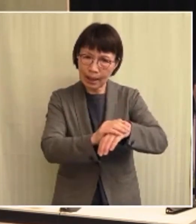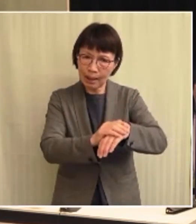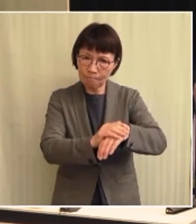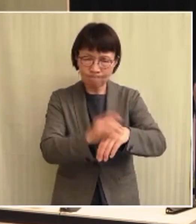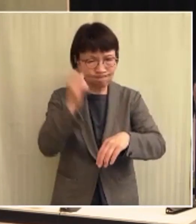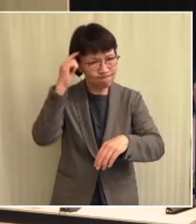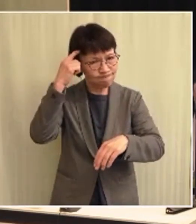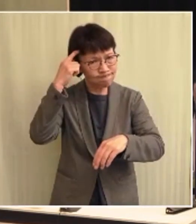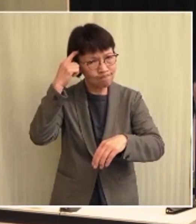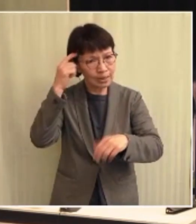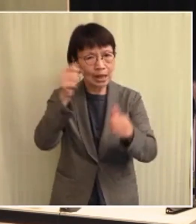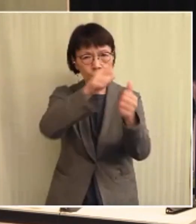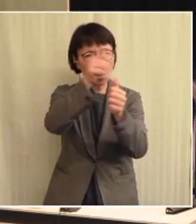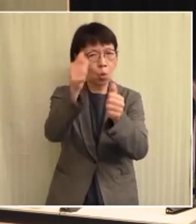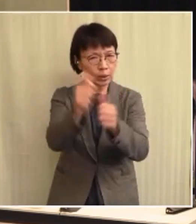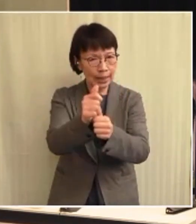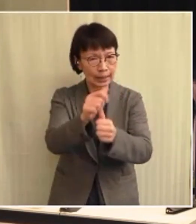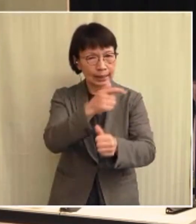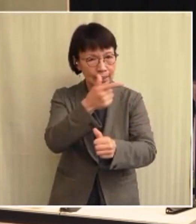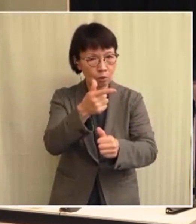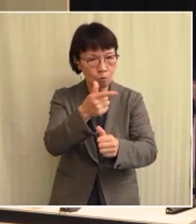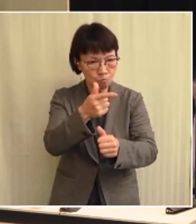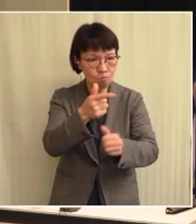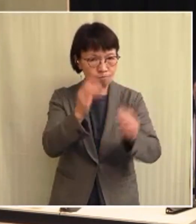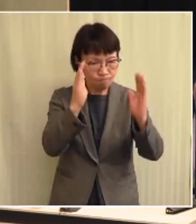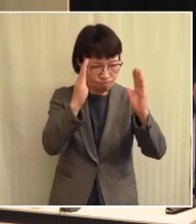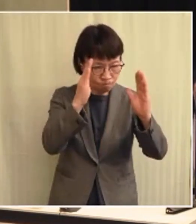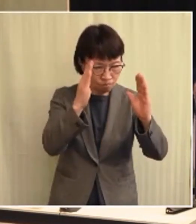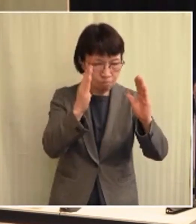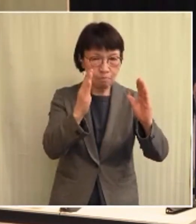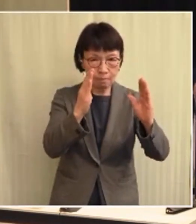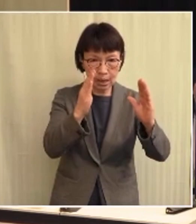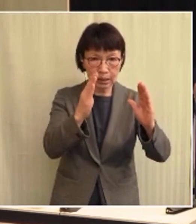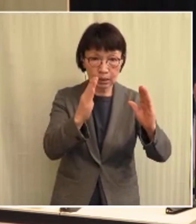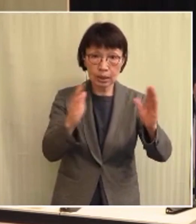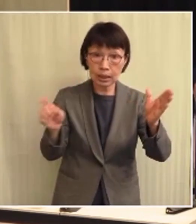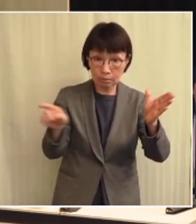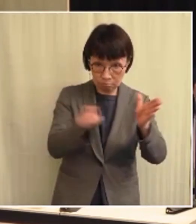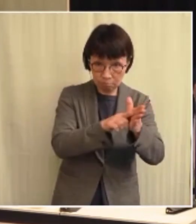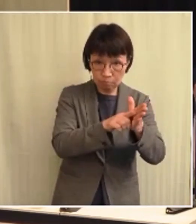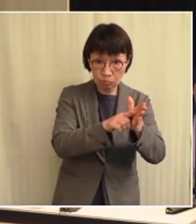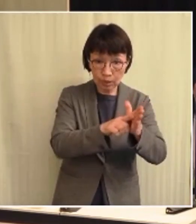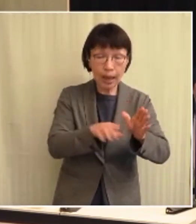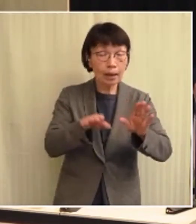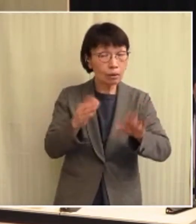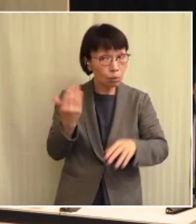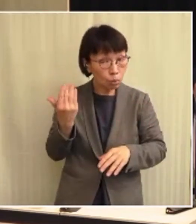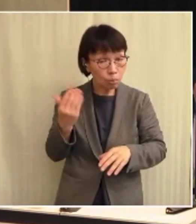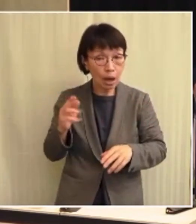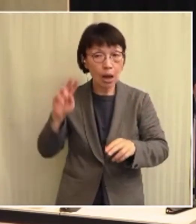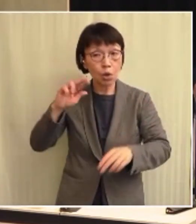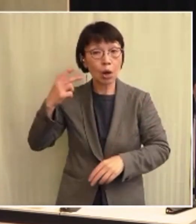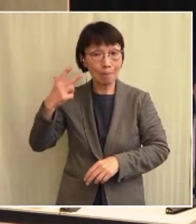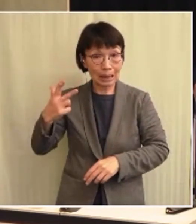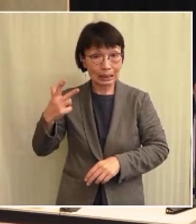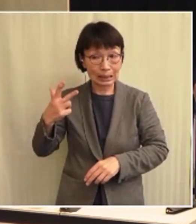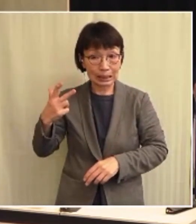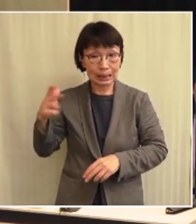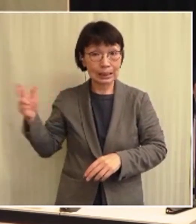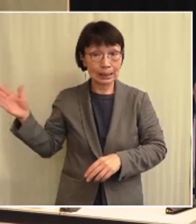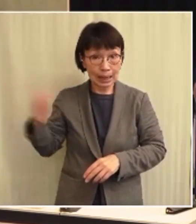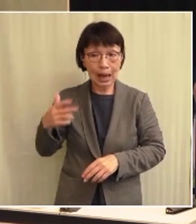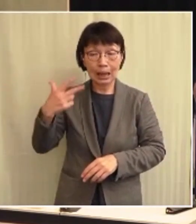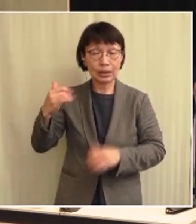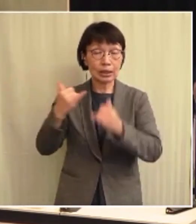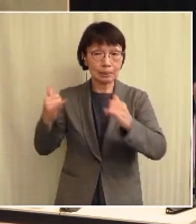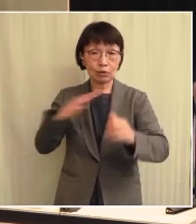というものの強化を、進めておりましたところ、今般のこの横浜市様の、市民の健康課題解決という